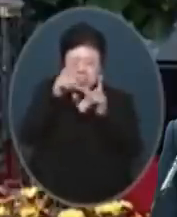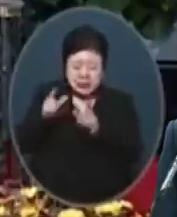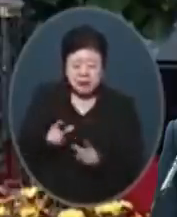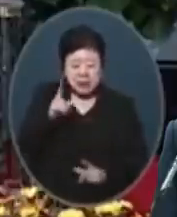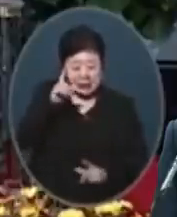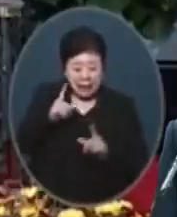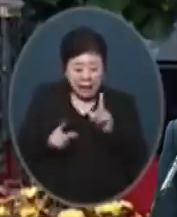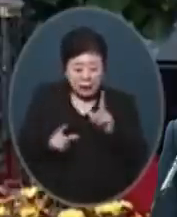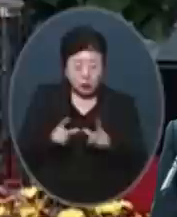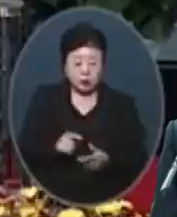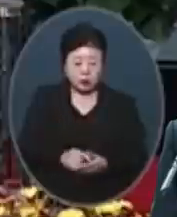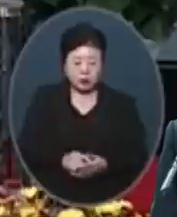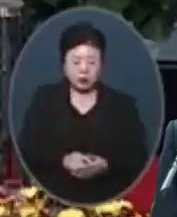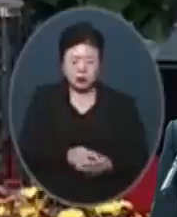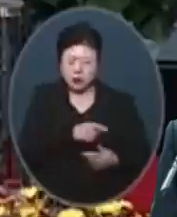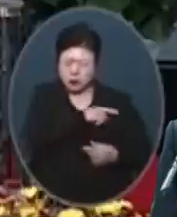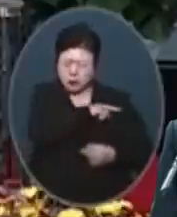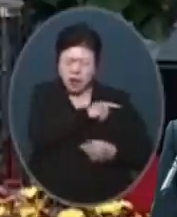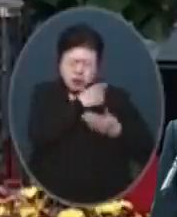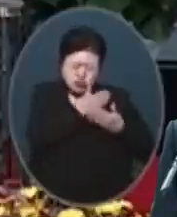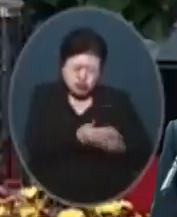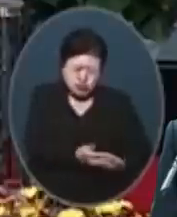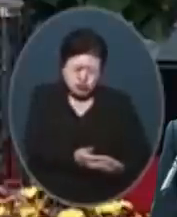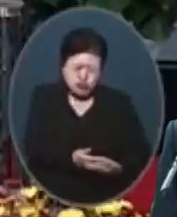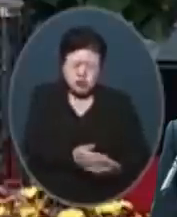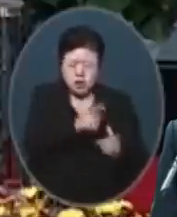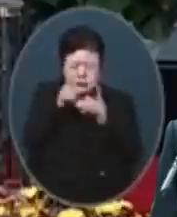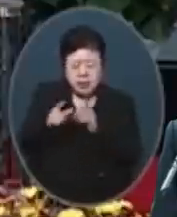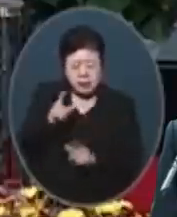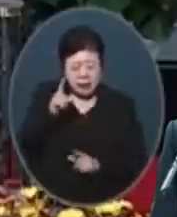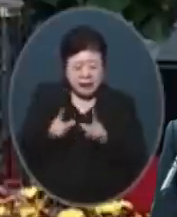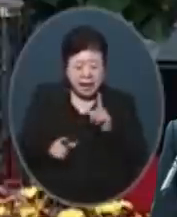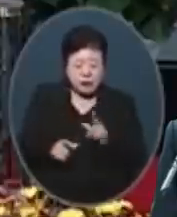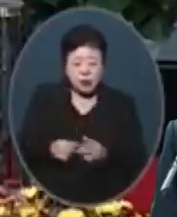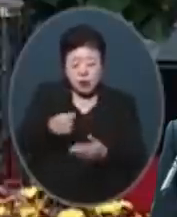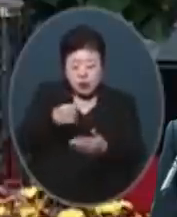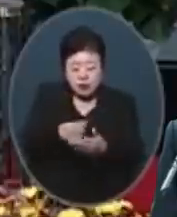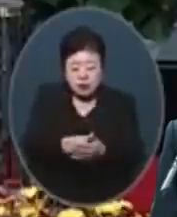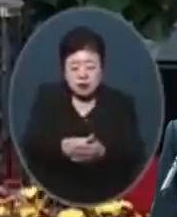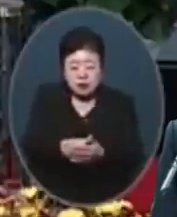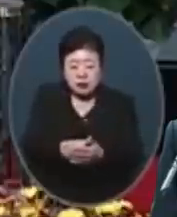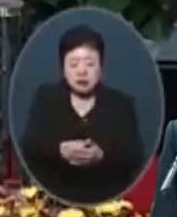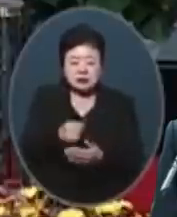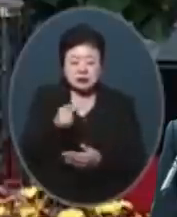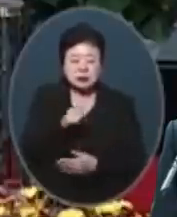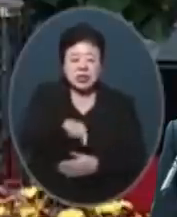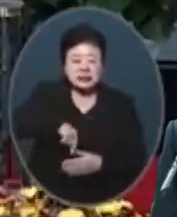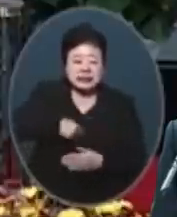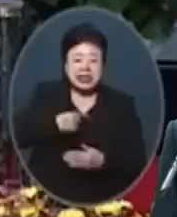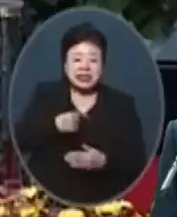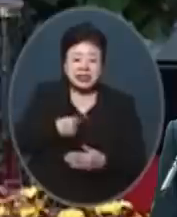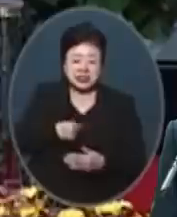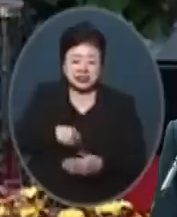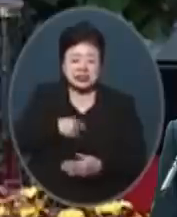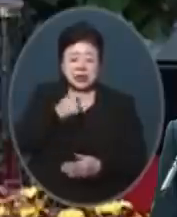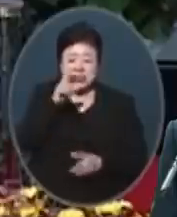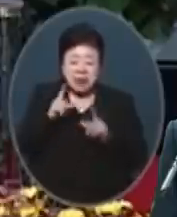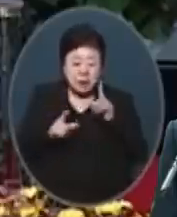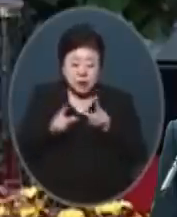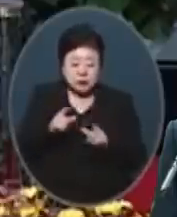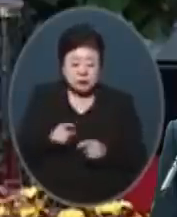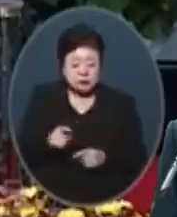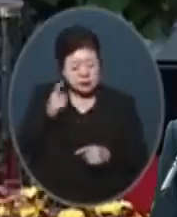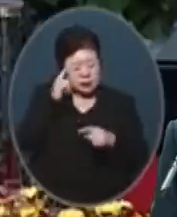태도가 매우 중요한데 이러한 삶의 태도를 결정하는 것이 바로 자화상인 것입니다.